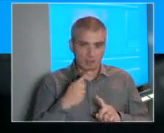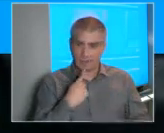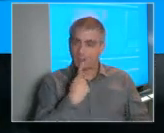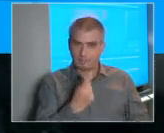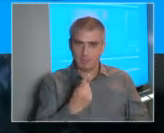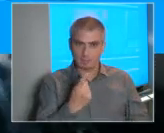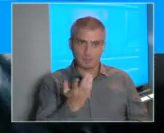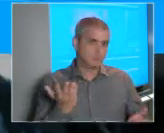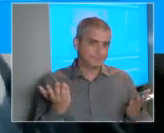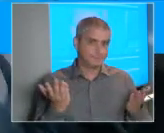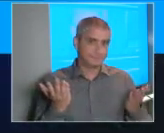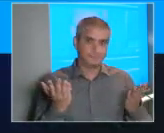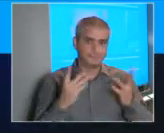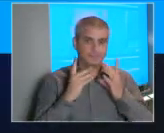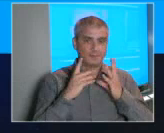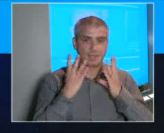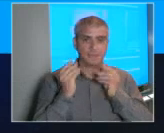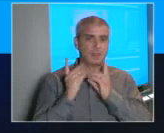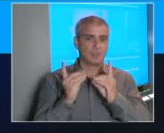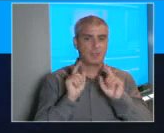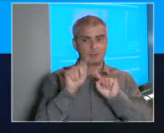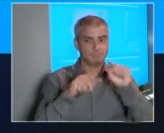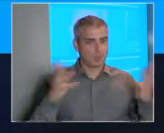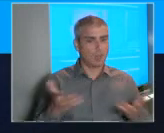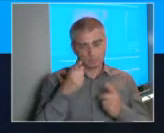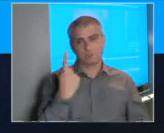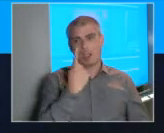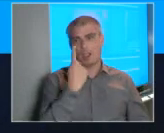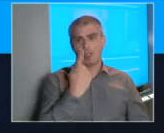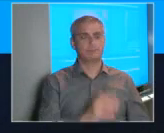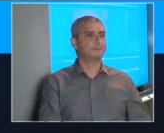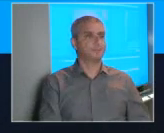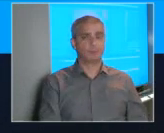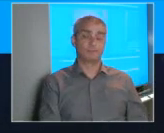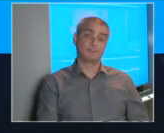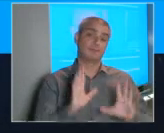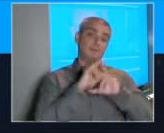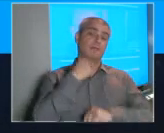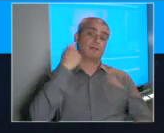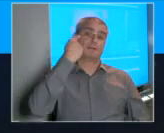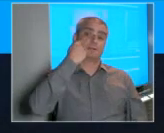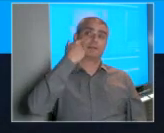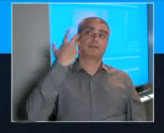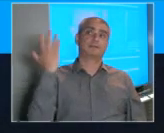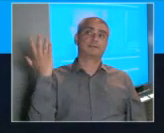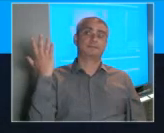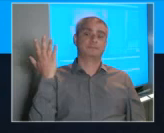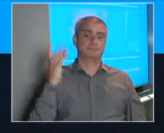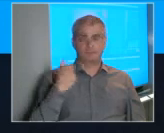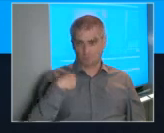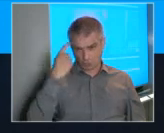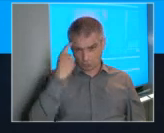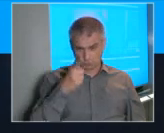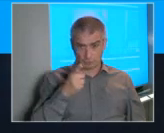את הדרכים הרבות להמריץ, אז זאת אחת מהן. כן. אנחנו בלילה נראה באמת מה אפקטיבי. אני